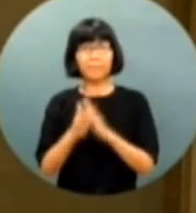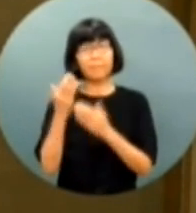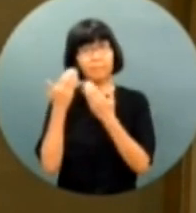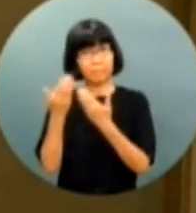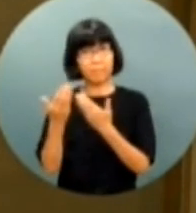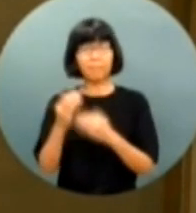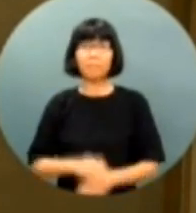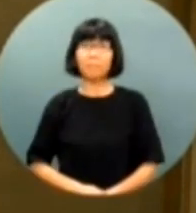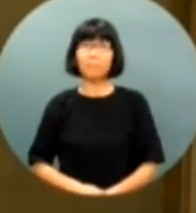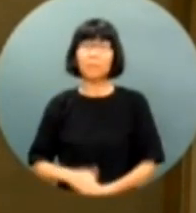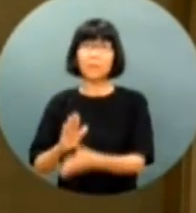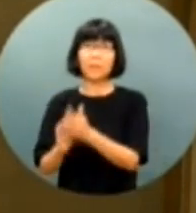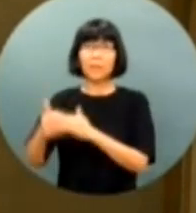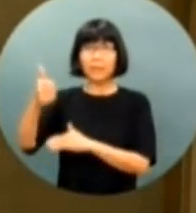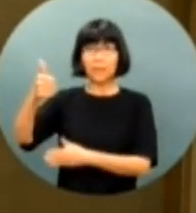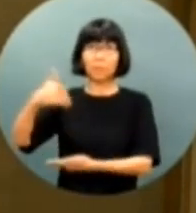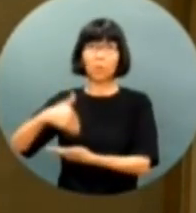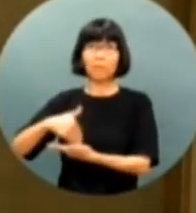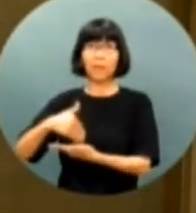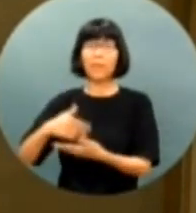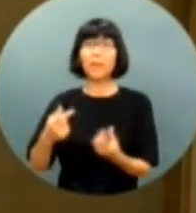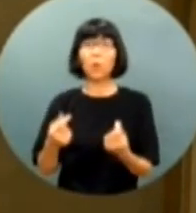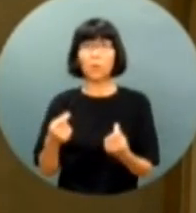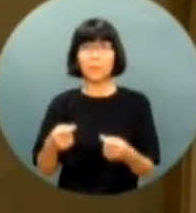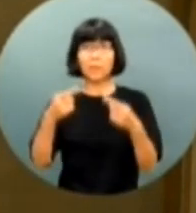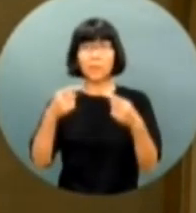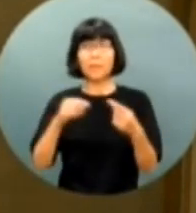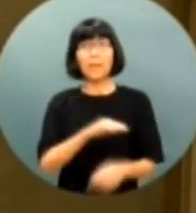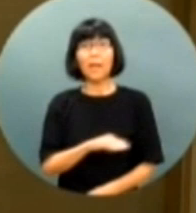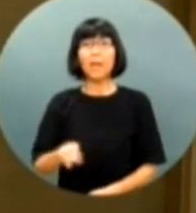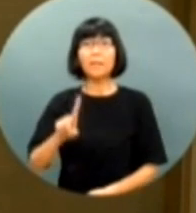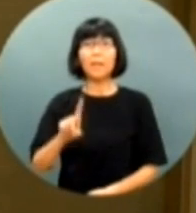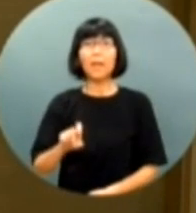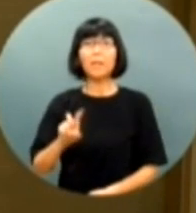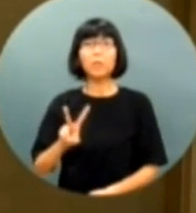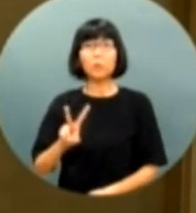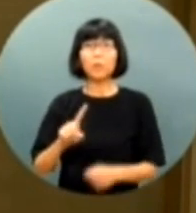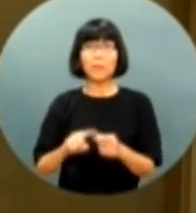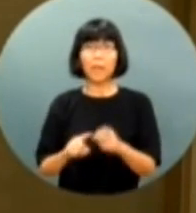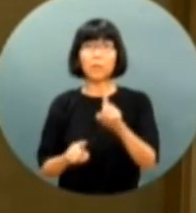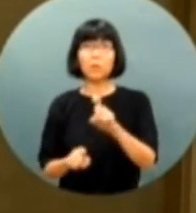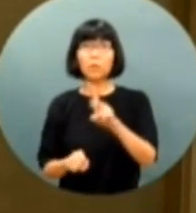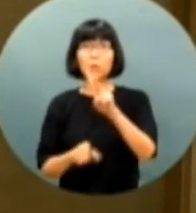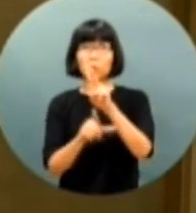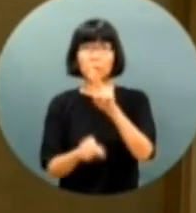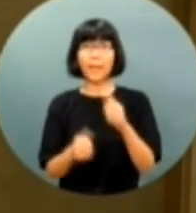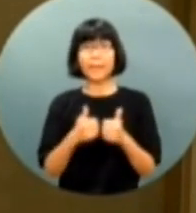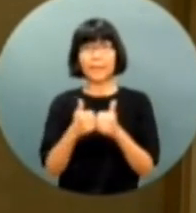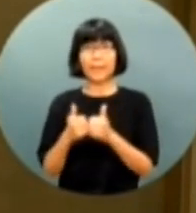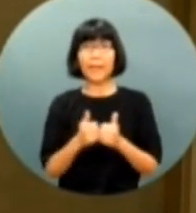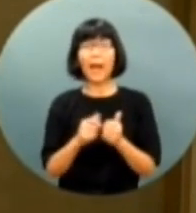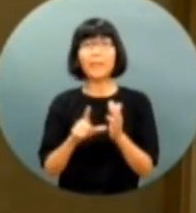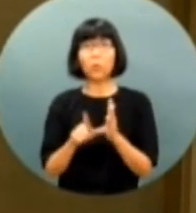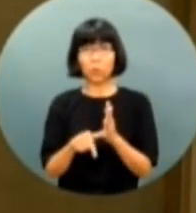われましたけれども、この、条例ですね、平成12年の12月議会で、の